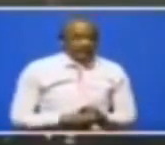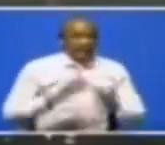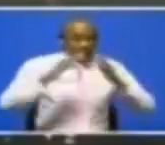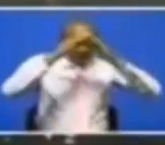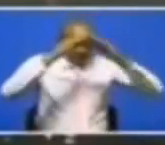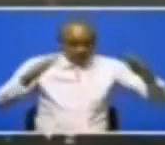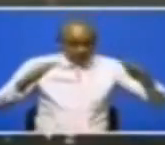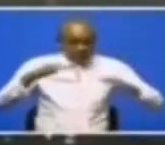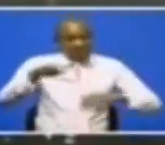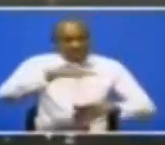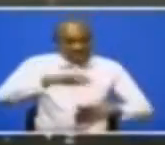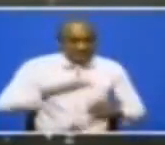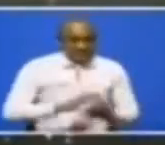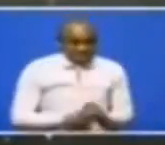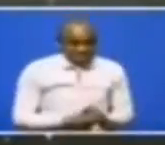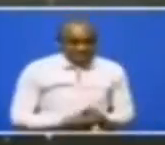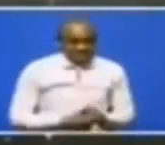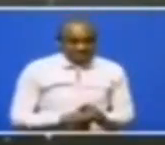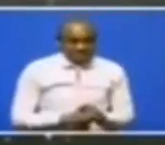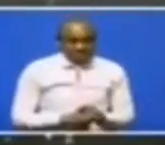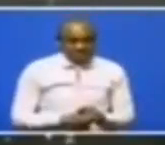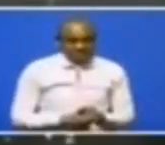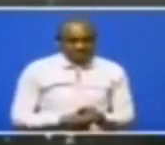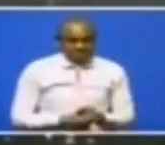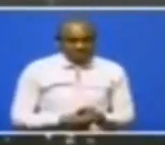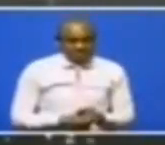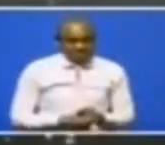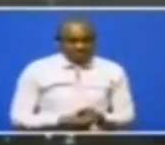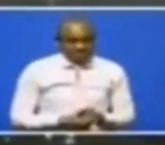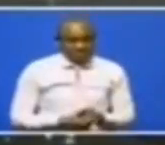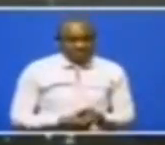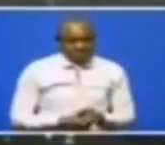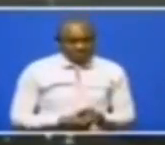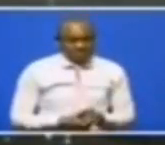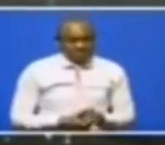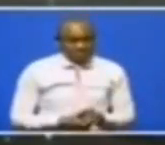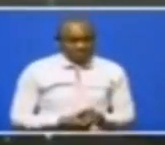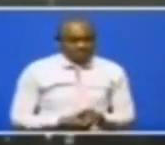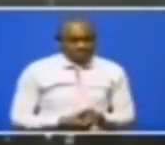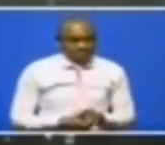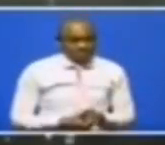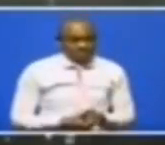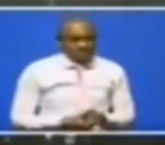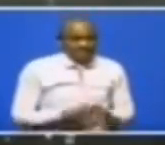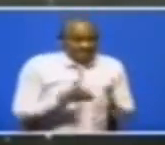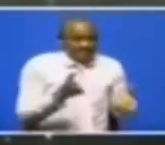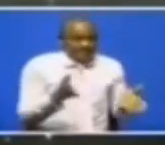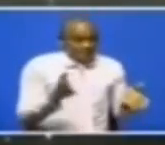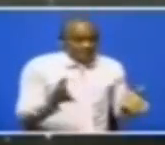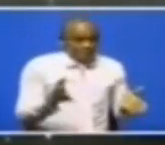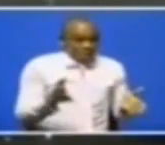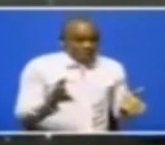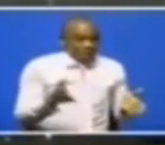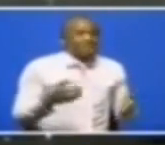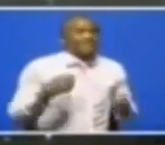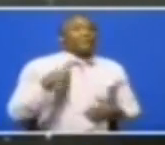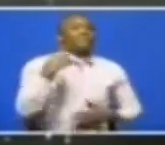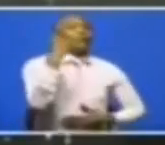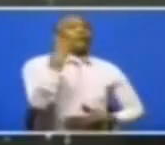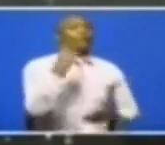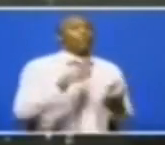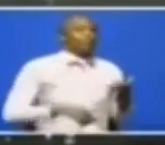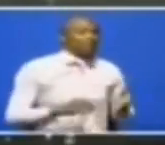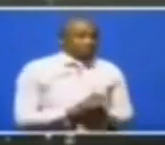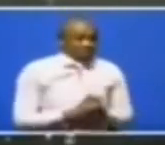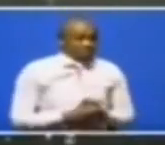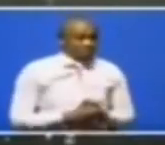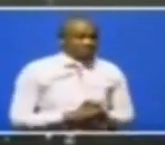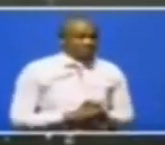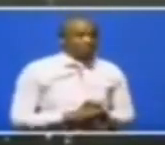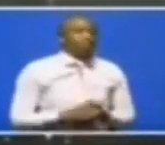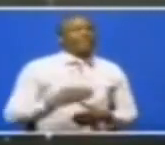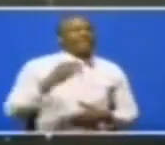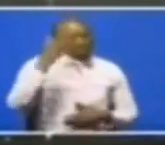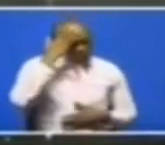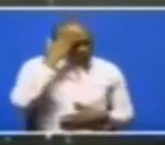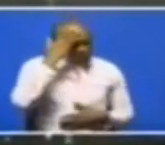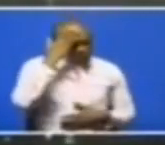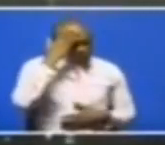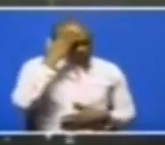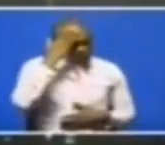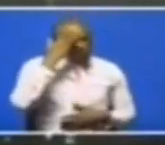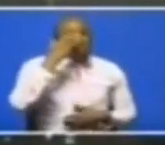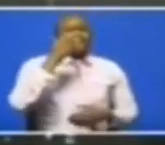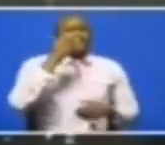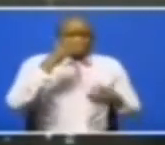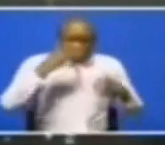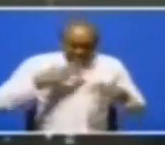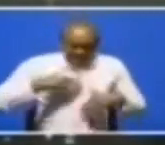shelter. Yani makao. Makao. Mm-hmm. Sasa, kitu cha kwanza kabisa ambacho tunajua ni kuwa